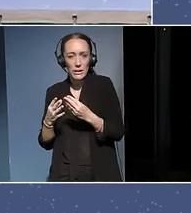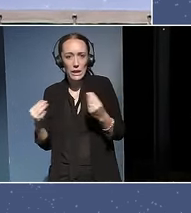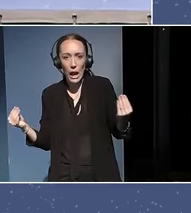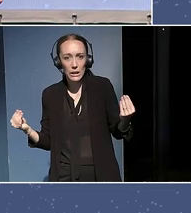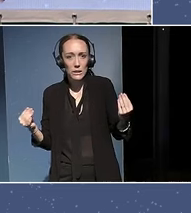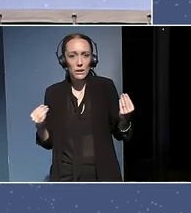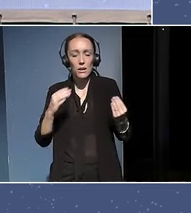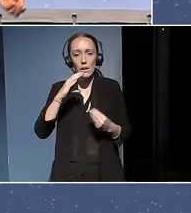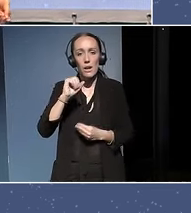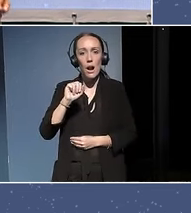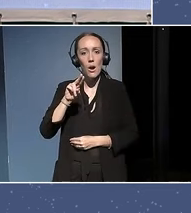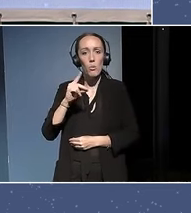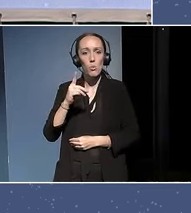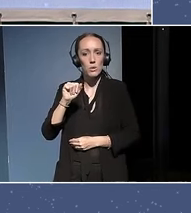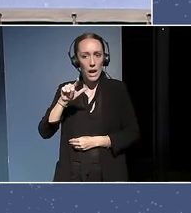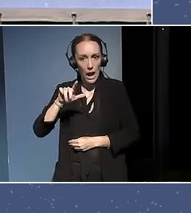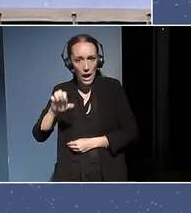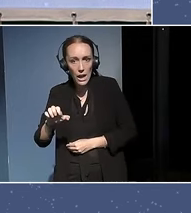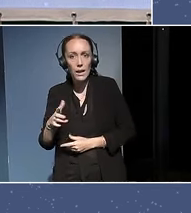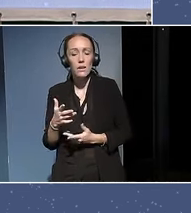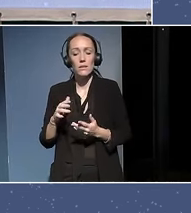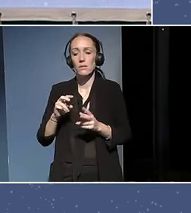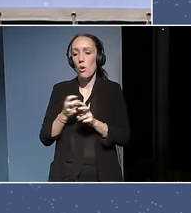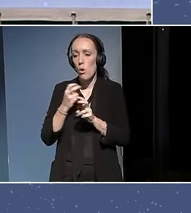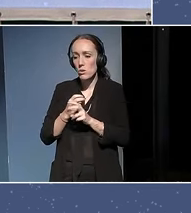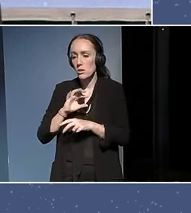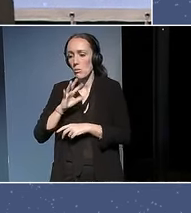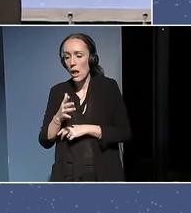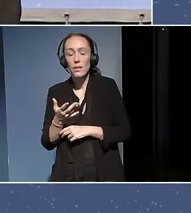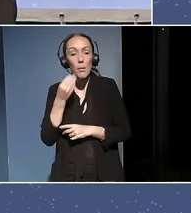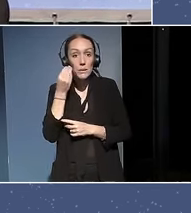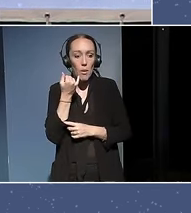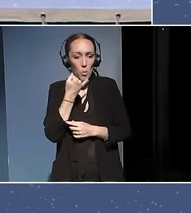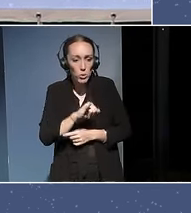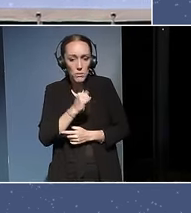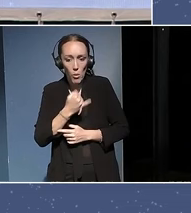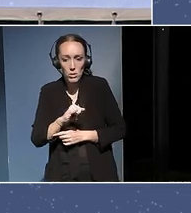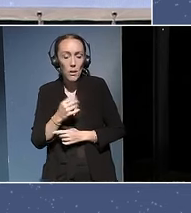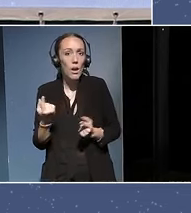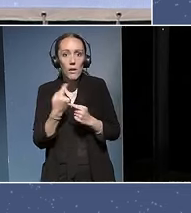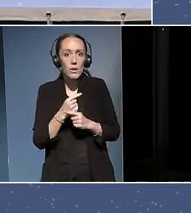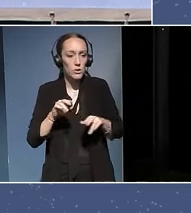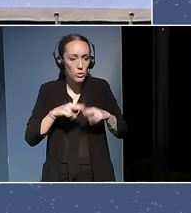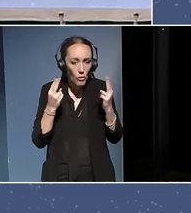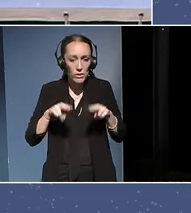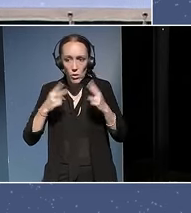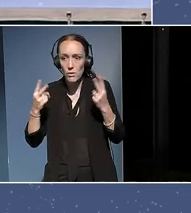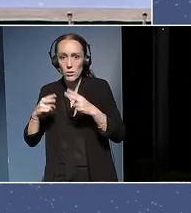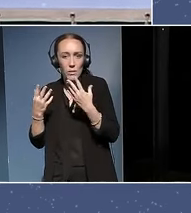It's Another caudal the final cown no continuavano ad arrivare non finivano mai